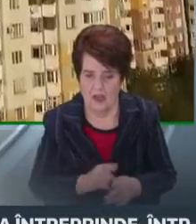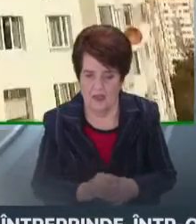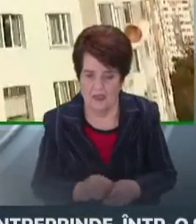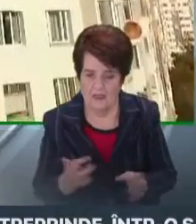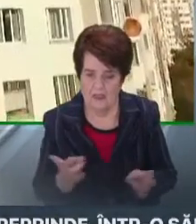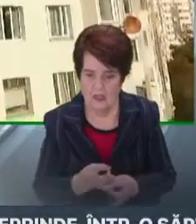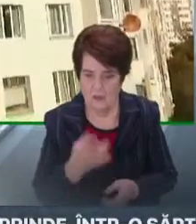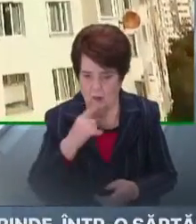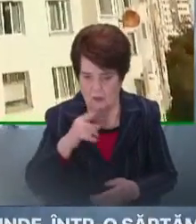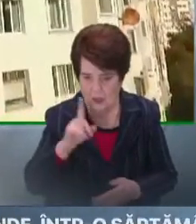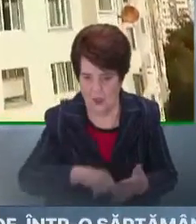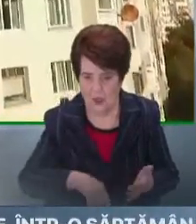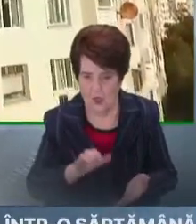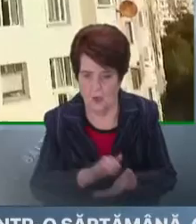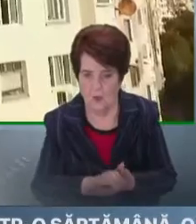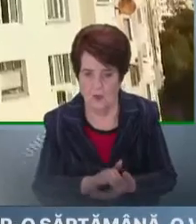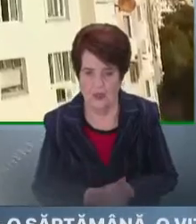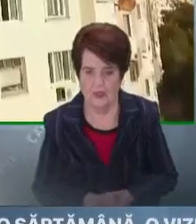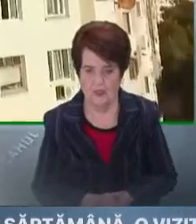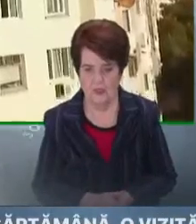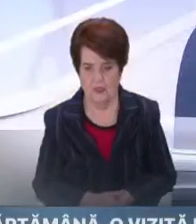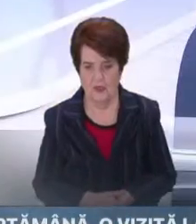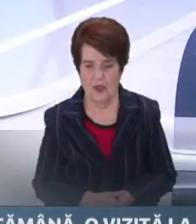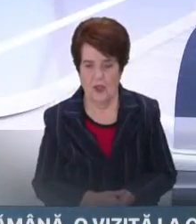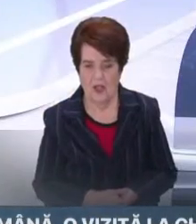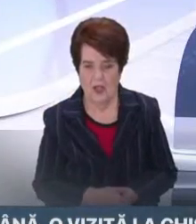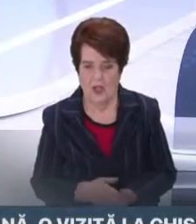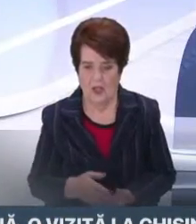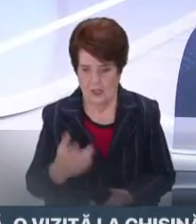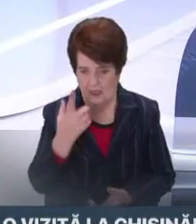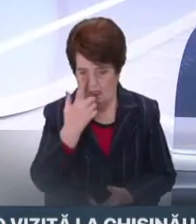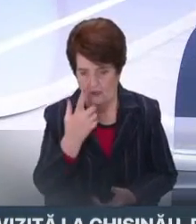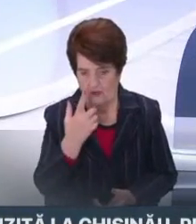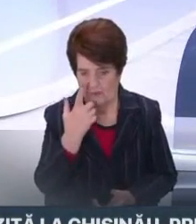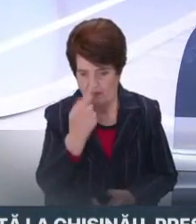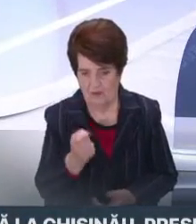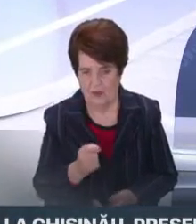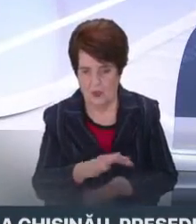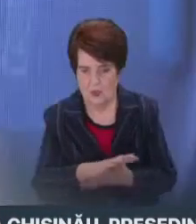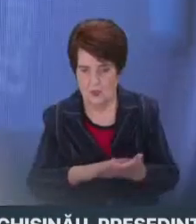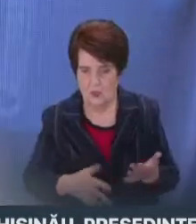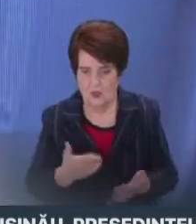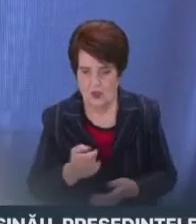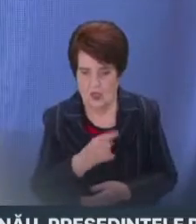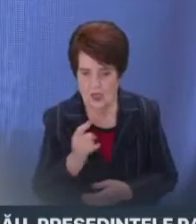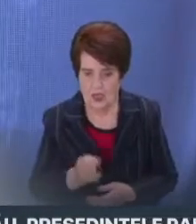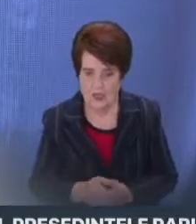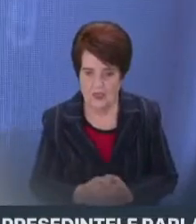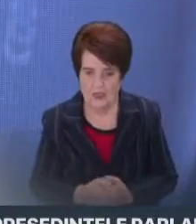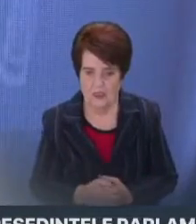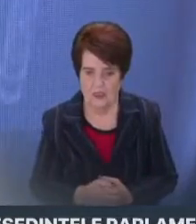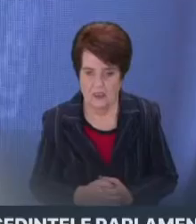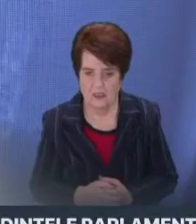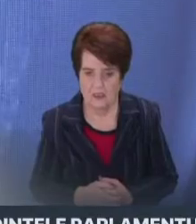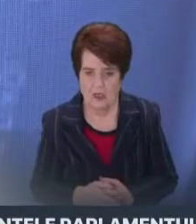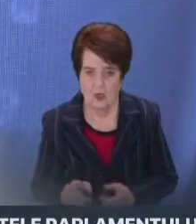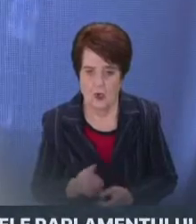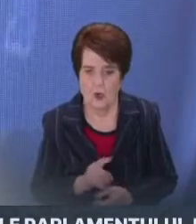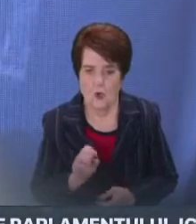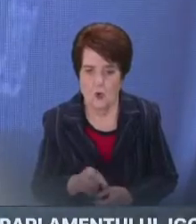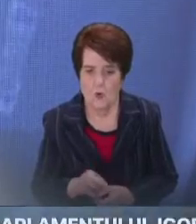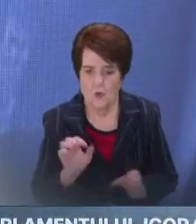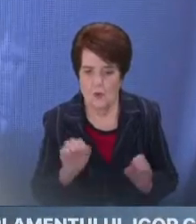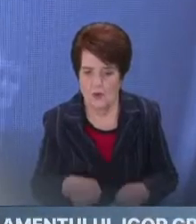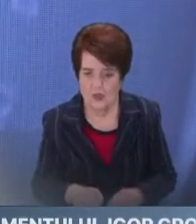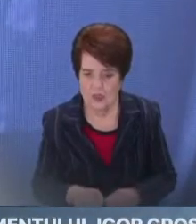cunoască. Cred că astfel putem și preveni scurgerile de gaze și totuși, cum putem să ne dăm seama că în